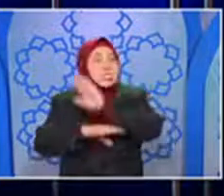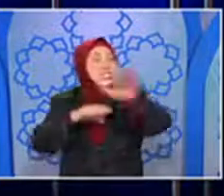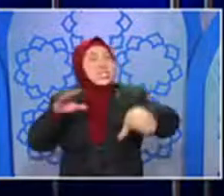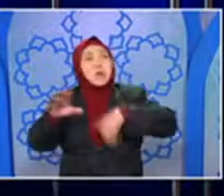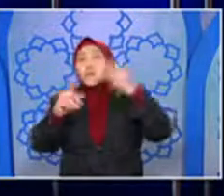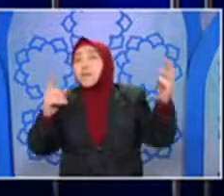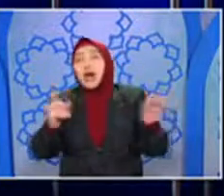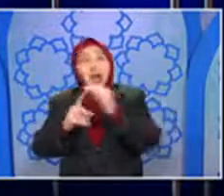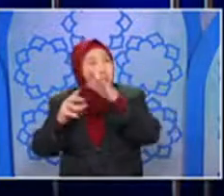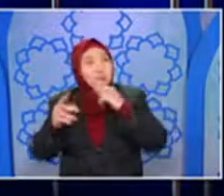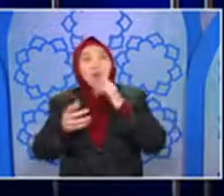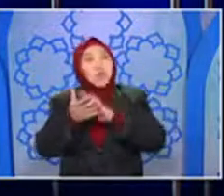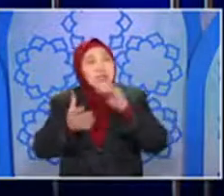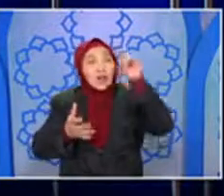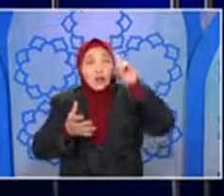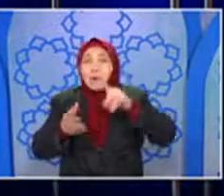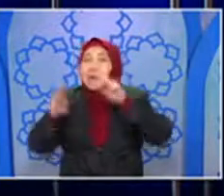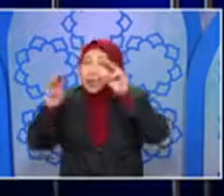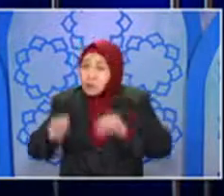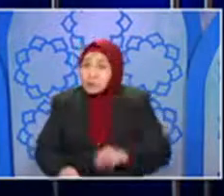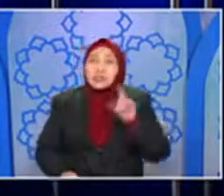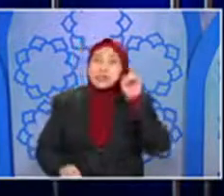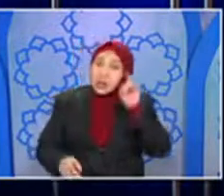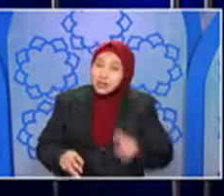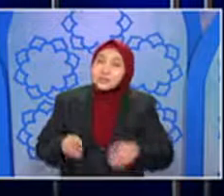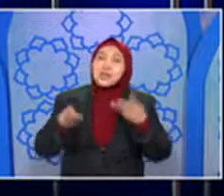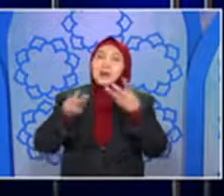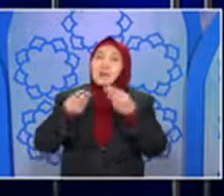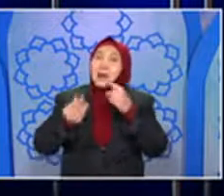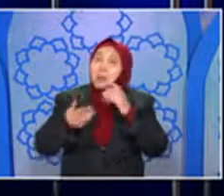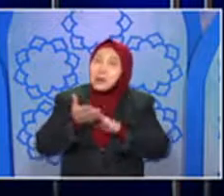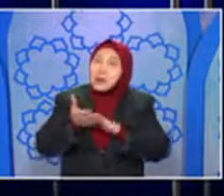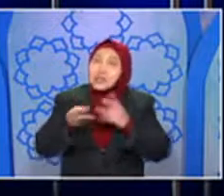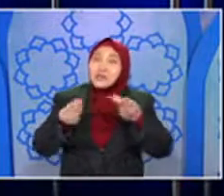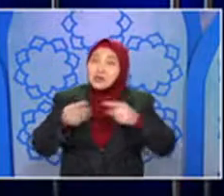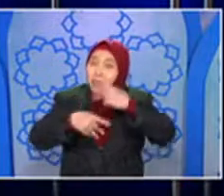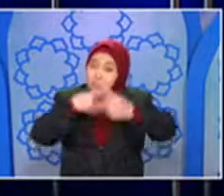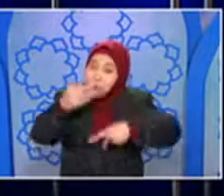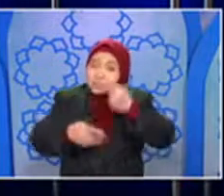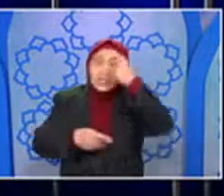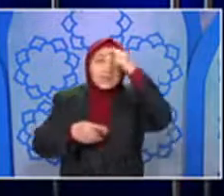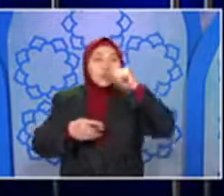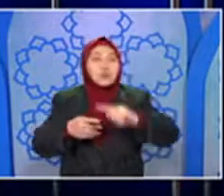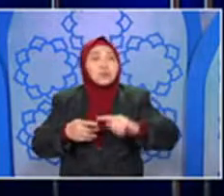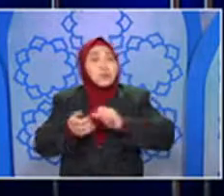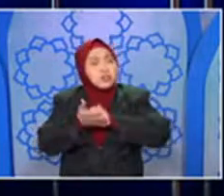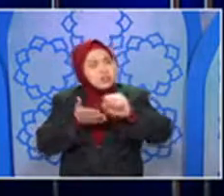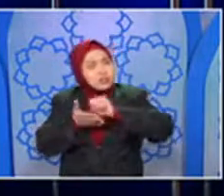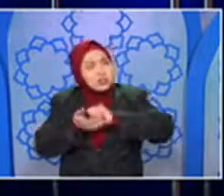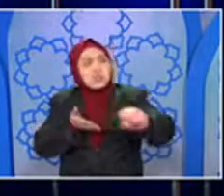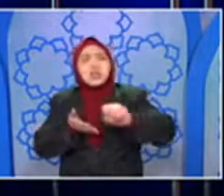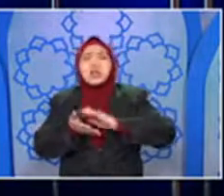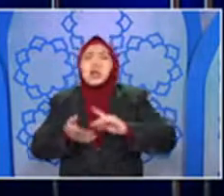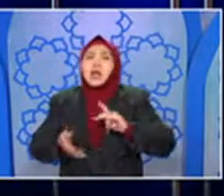bertasbih memuji aku, kalian juga seharusnya bertasbih memuji aku. Proses untuk menyucikan diri, proses